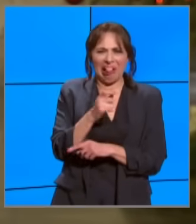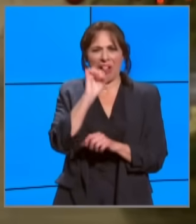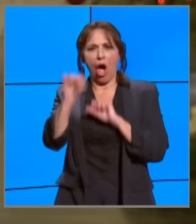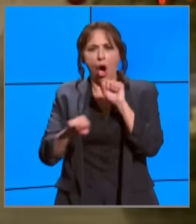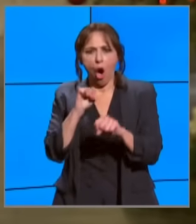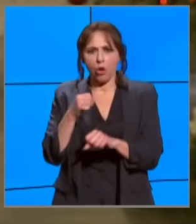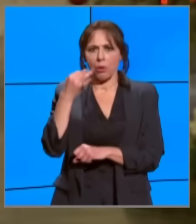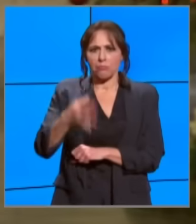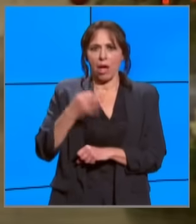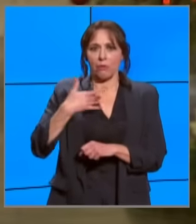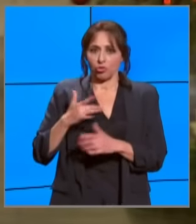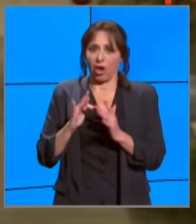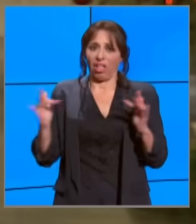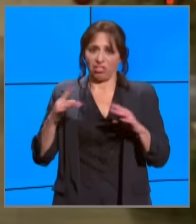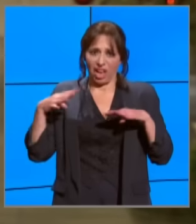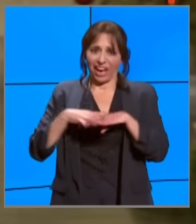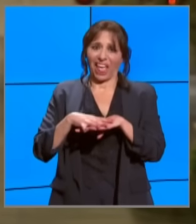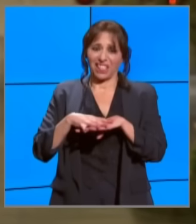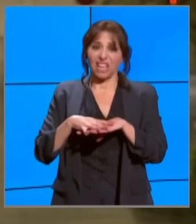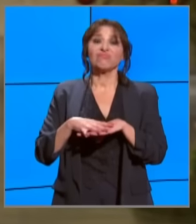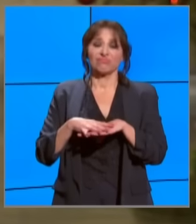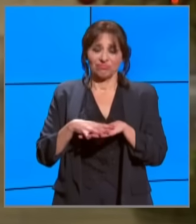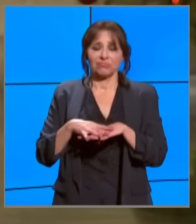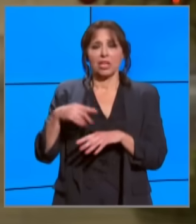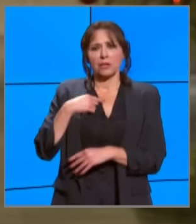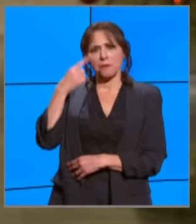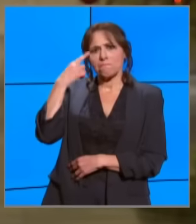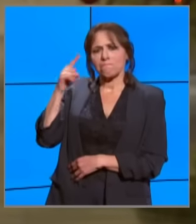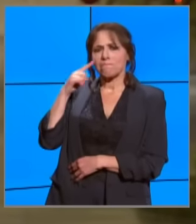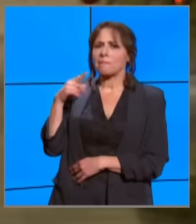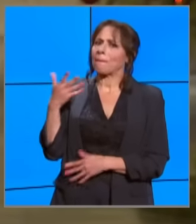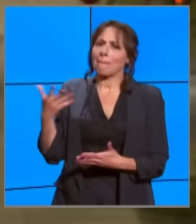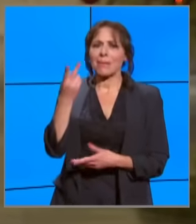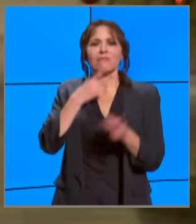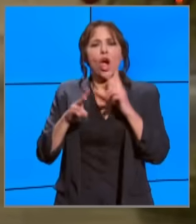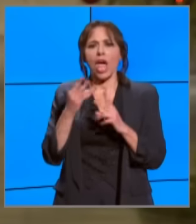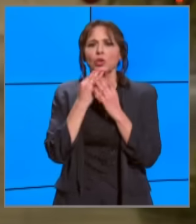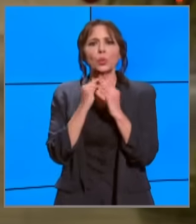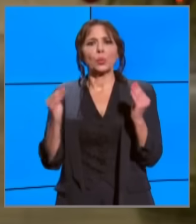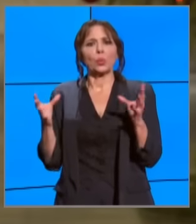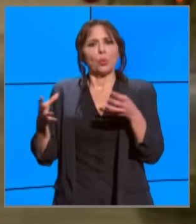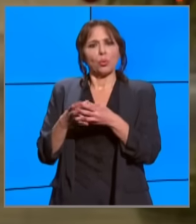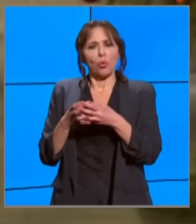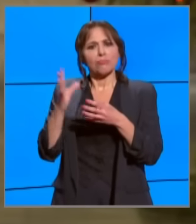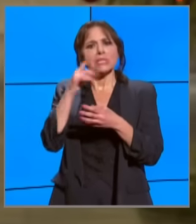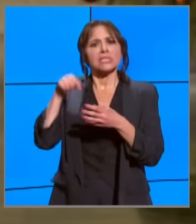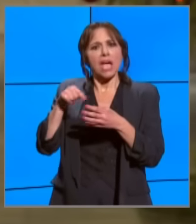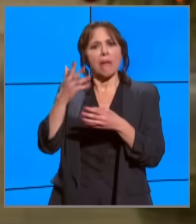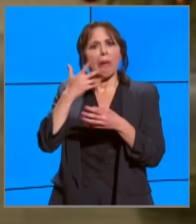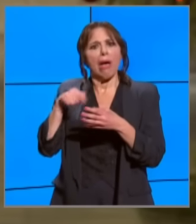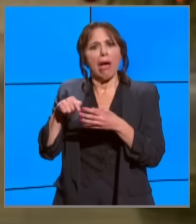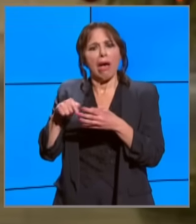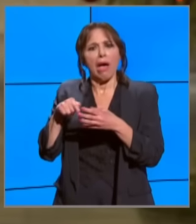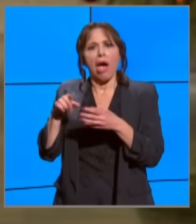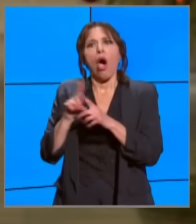sovente nella rete penso alla violenza che qualche gruppo di giovani sembra coltivare talvolta